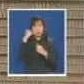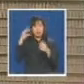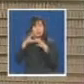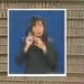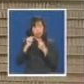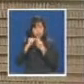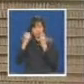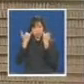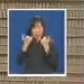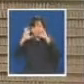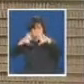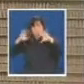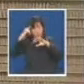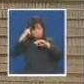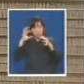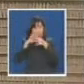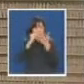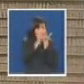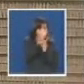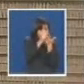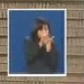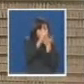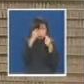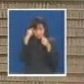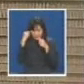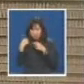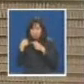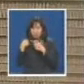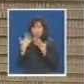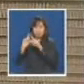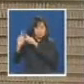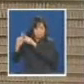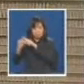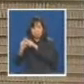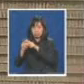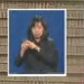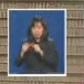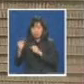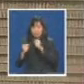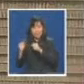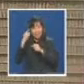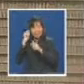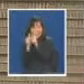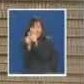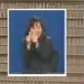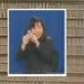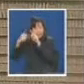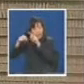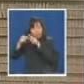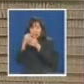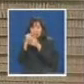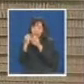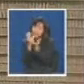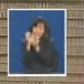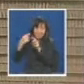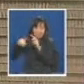ลได้ทราบถึงปัญหาเรื่องยาเสพติดกับตู้ม้ามากน้อยแค่ไหนนะครับผมก็ขอเรียนครับว่าได้มีการดำเนินการเรื่องนี้อย่